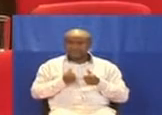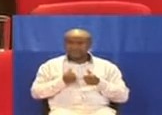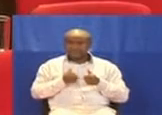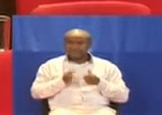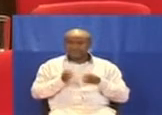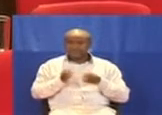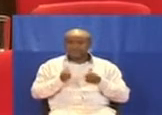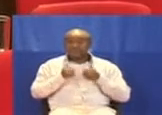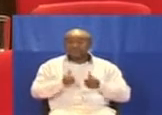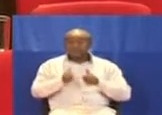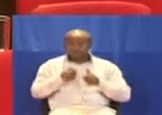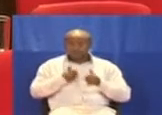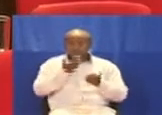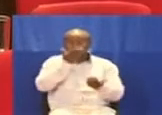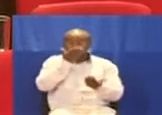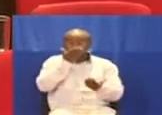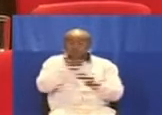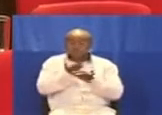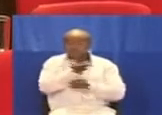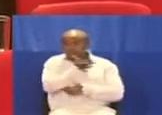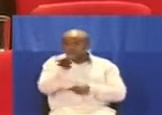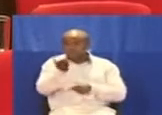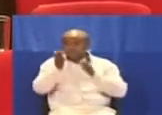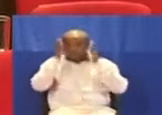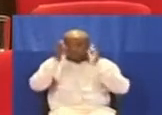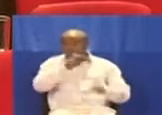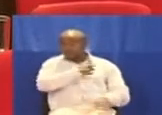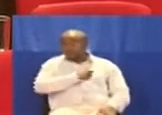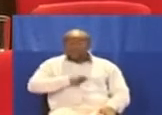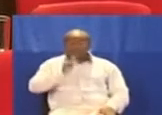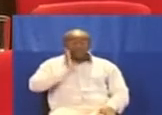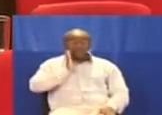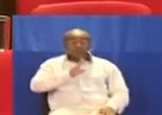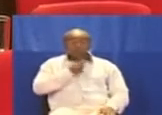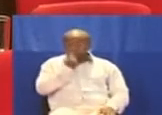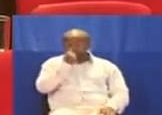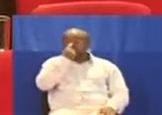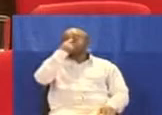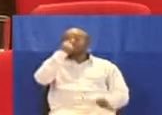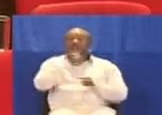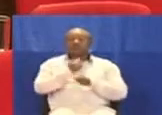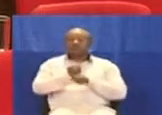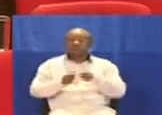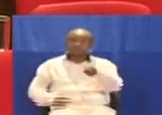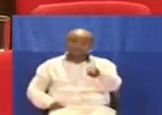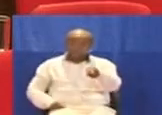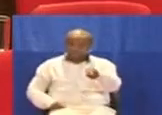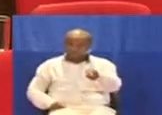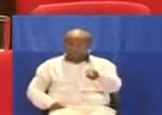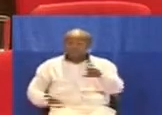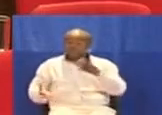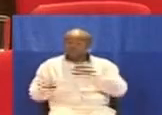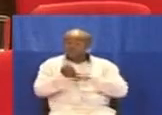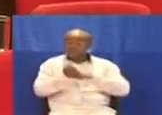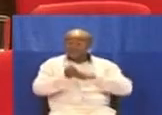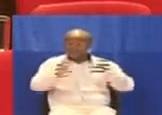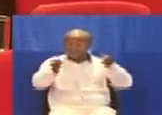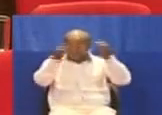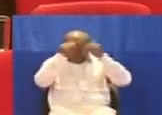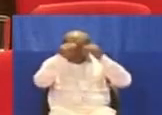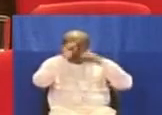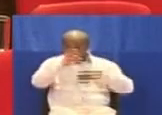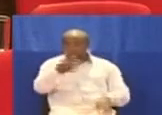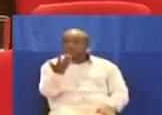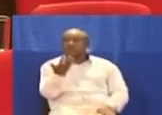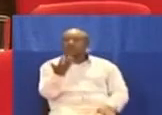Sitarajii kama nitakuwa na utambulisho mwingine wote ule. Mheshimiwa Rais, vijana wako tunajivunia kufanya kazi na wewe. Tumepata darasa la miaka 5, imekuwa